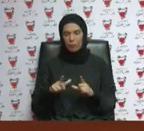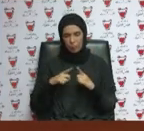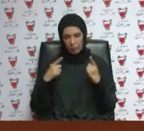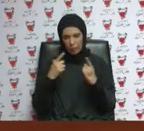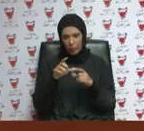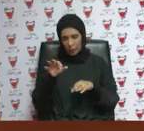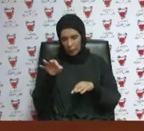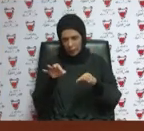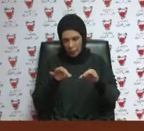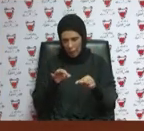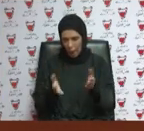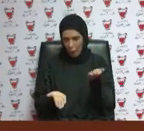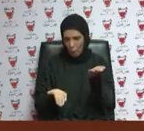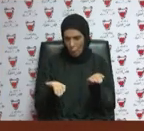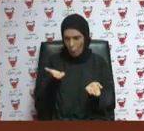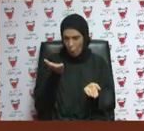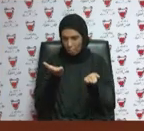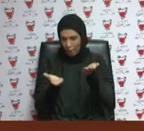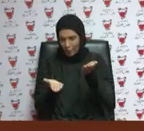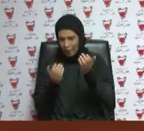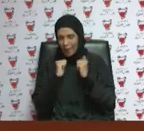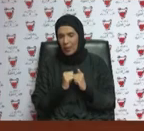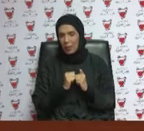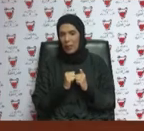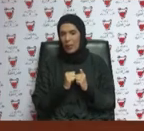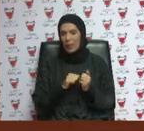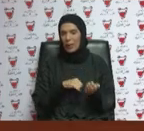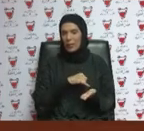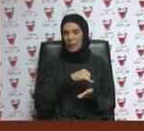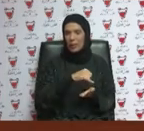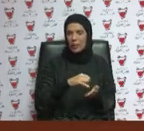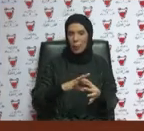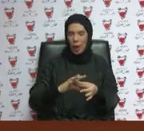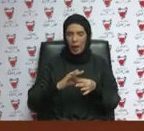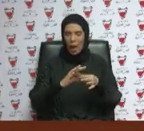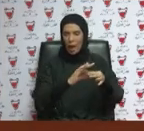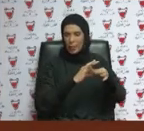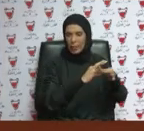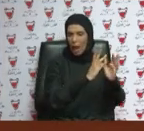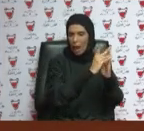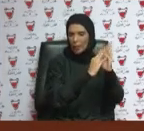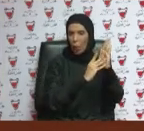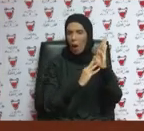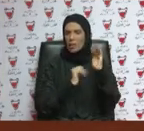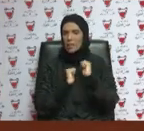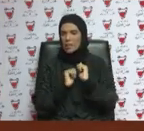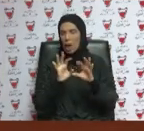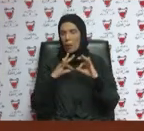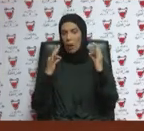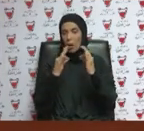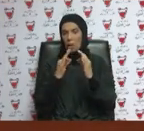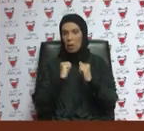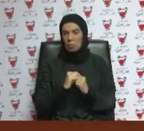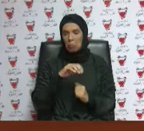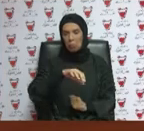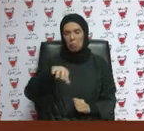بسياسة معتدلة وحكيمة، فنشاهد مراكز التواصل الاجتماعي والتلفزيون دول كبرى